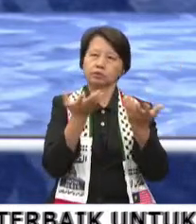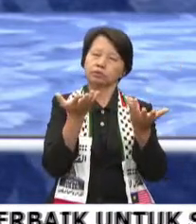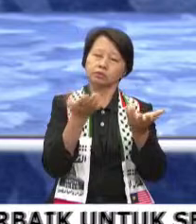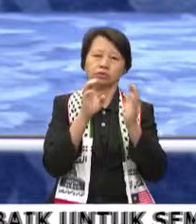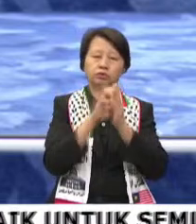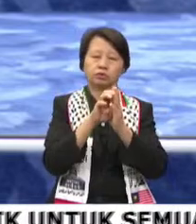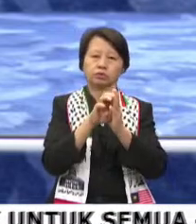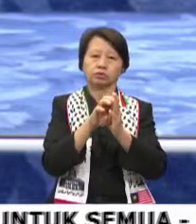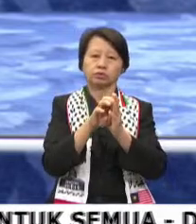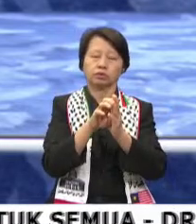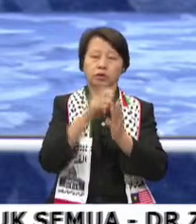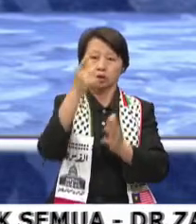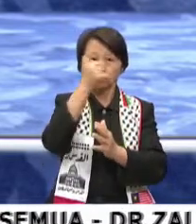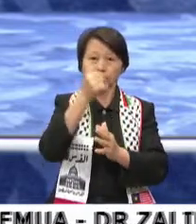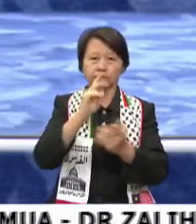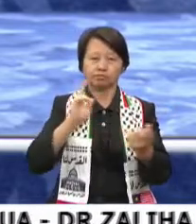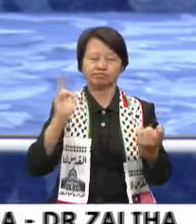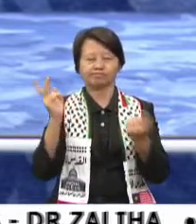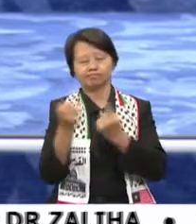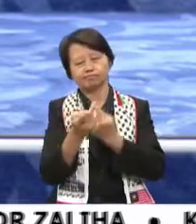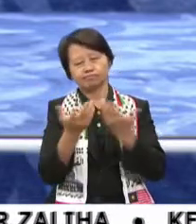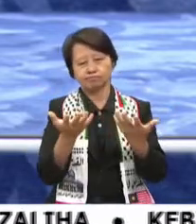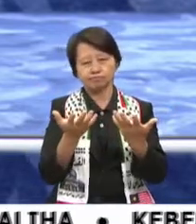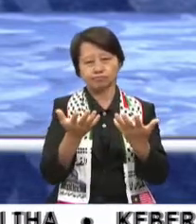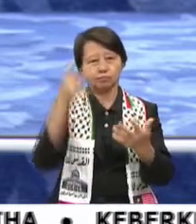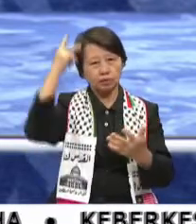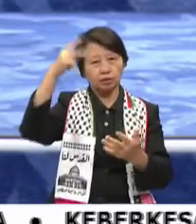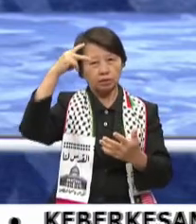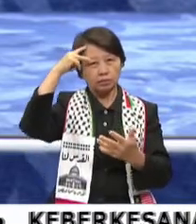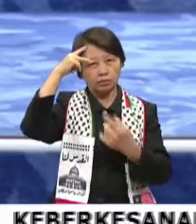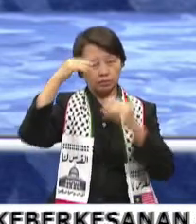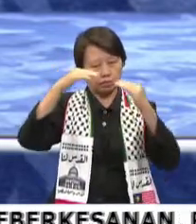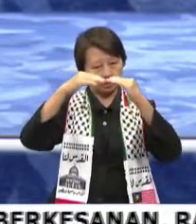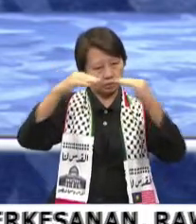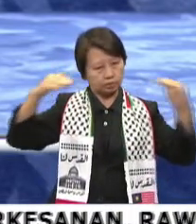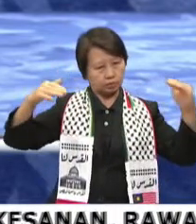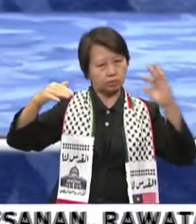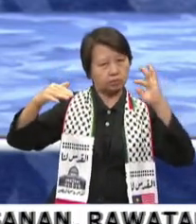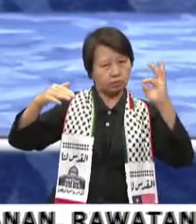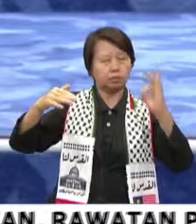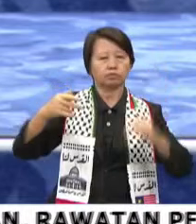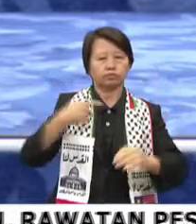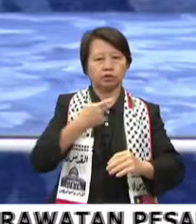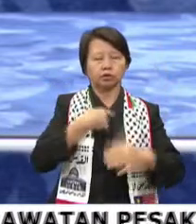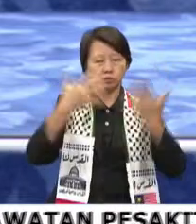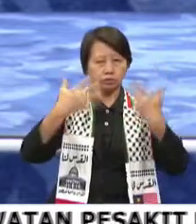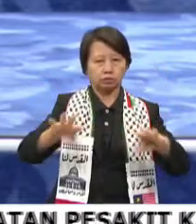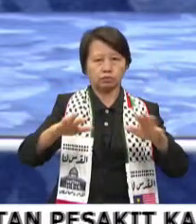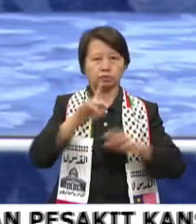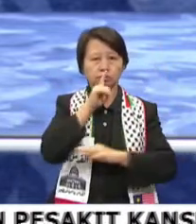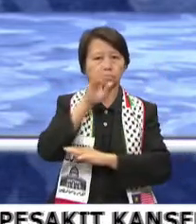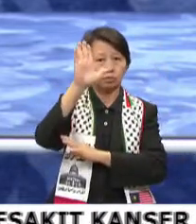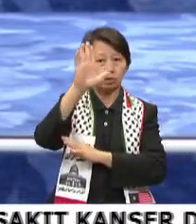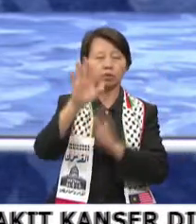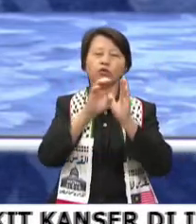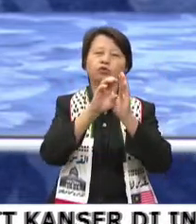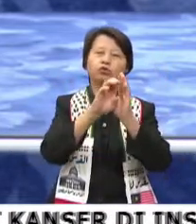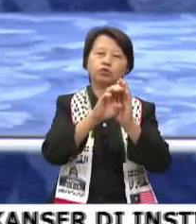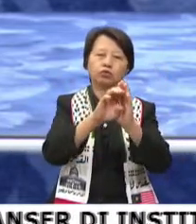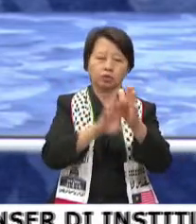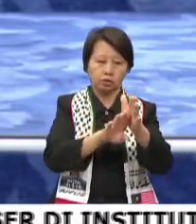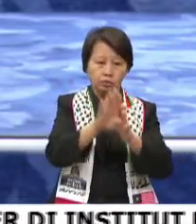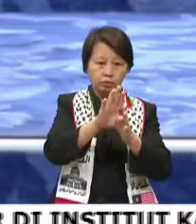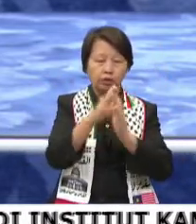umpamanya kerana keadaan politik yang relatif stabil ya kita telah jamin umpamanya